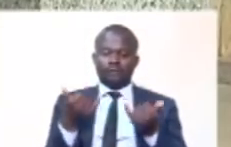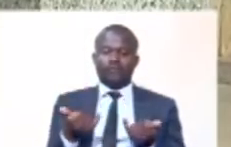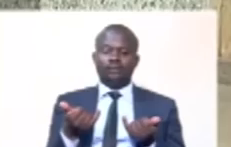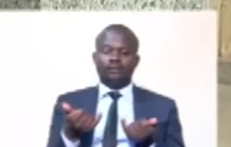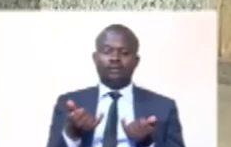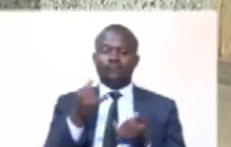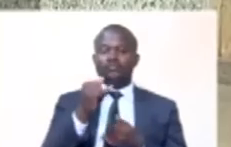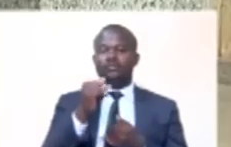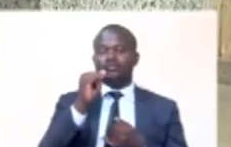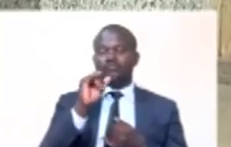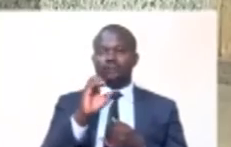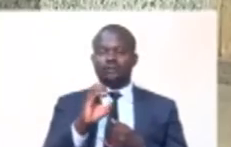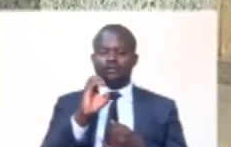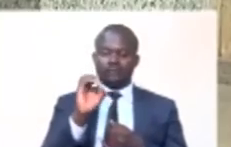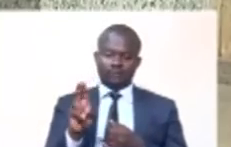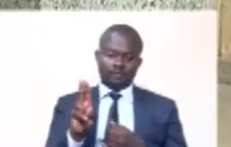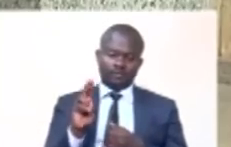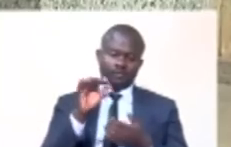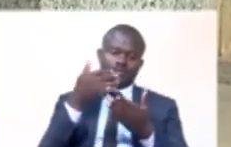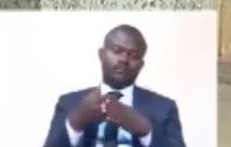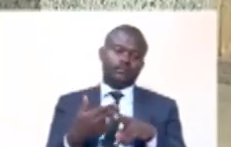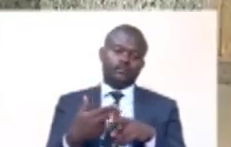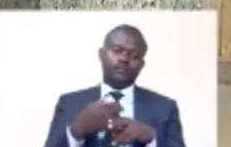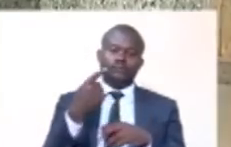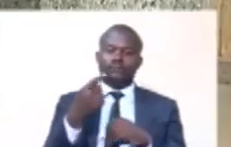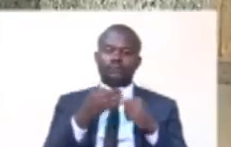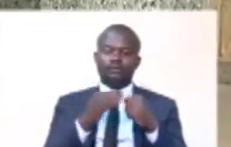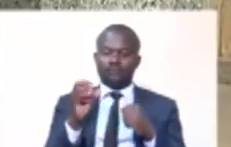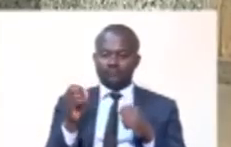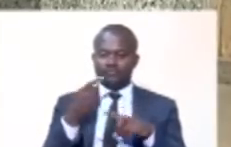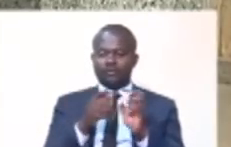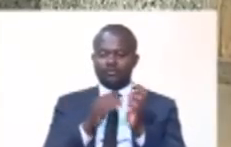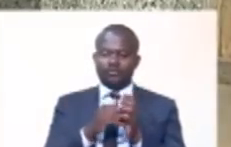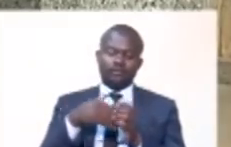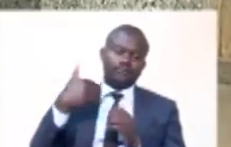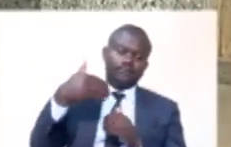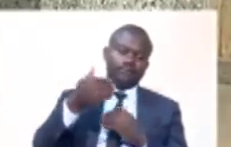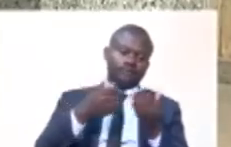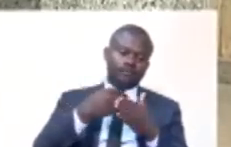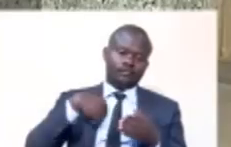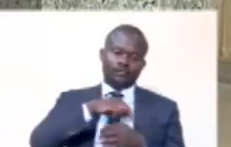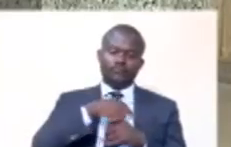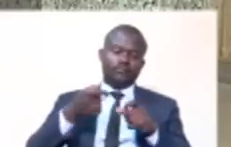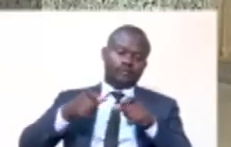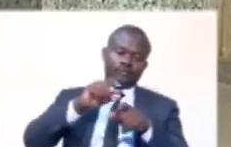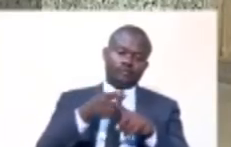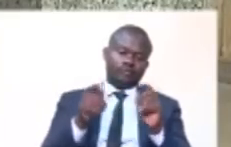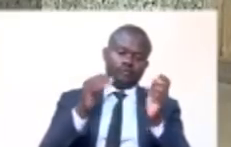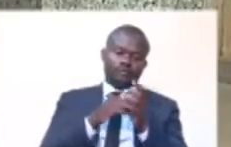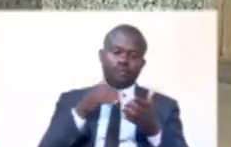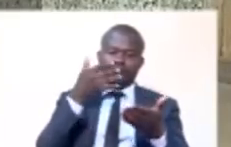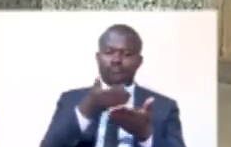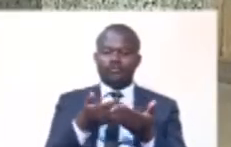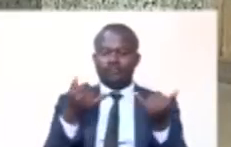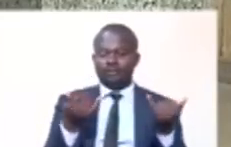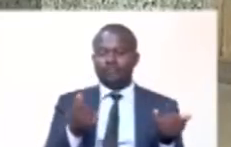ibya ICU bigeze kuri 180, ariko uko tugenda tunabyongera, ariko kugeza